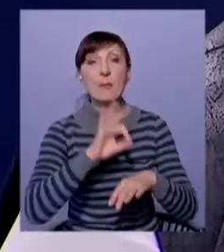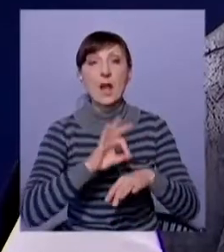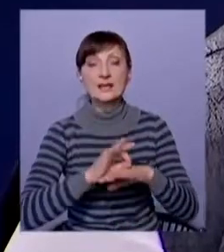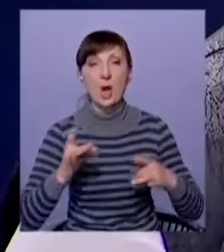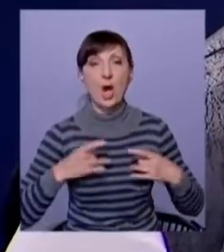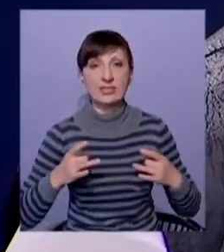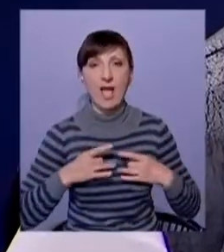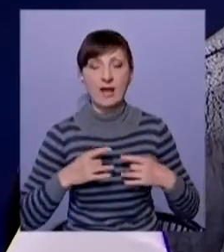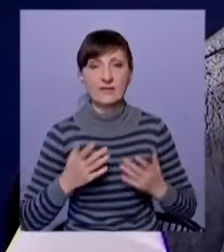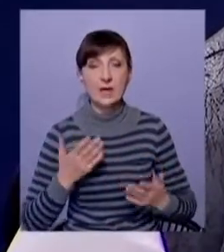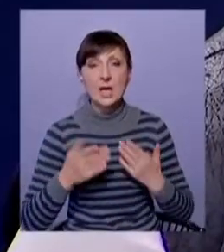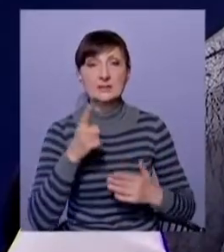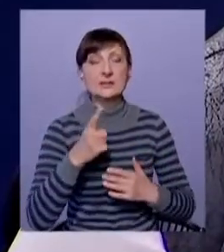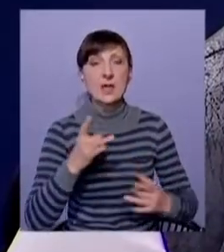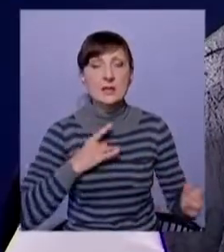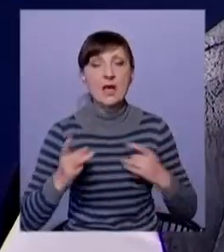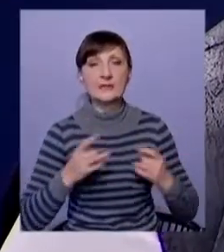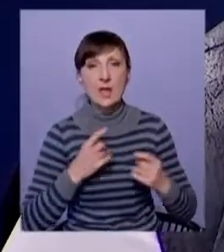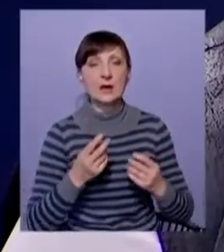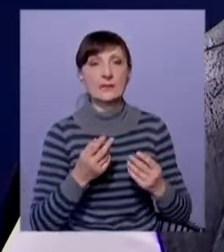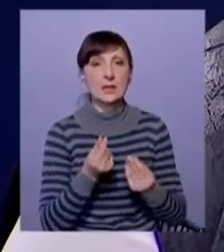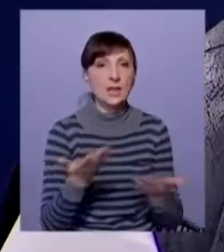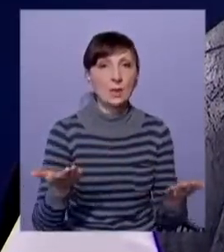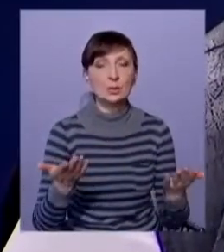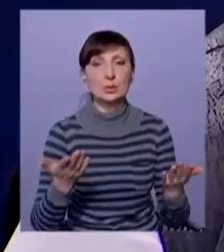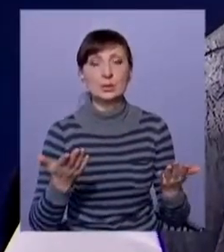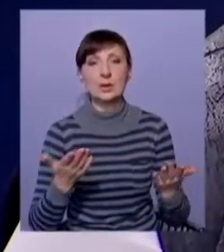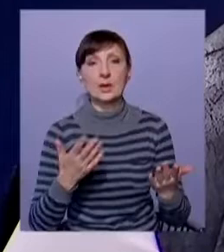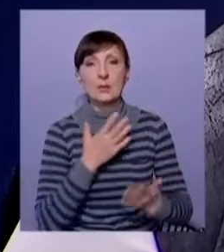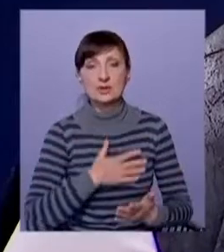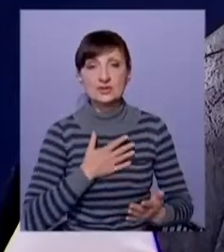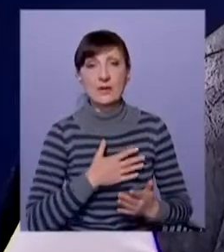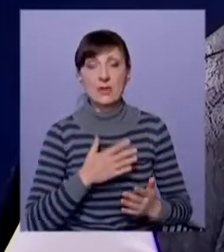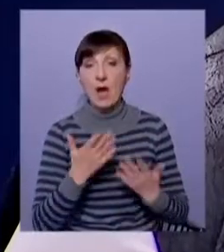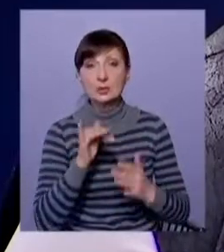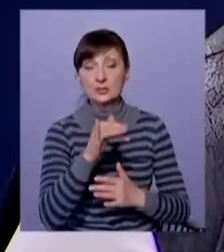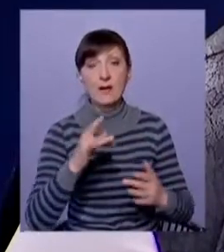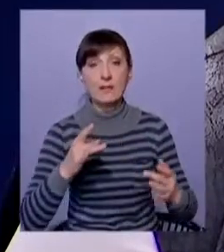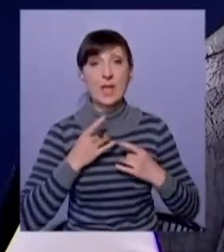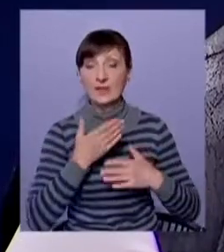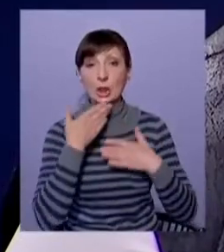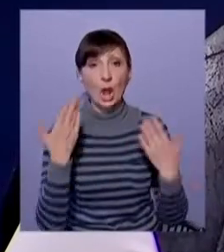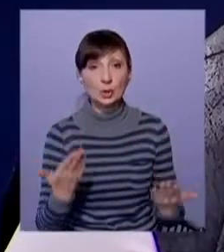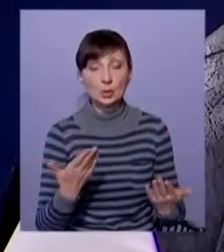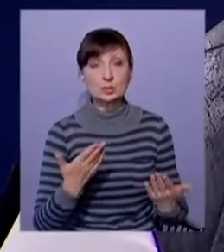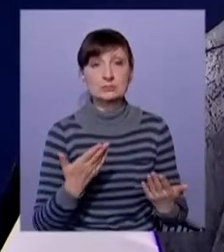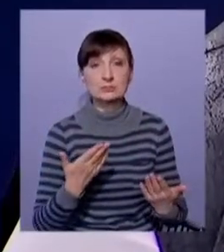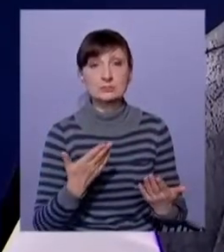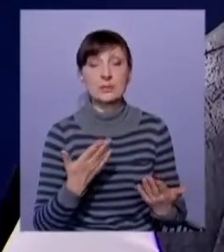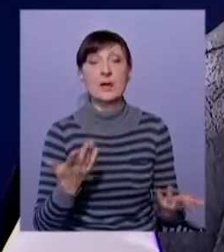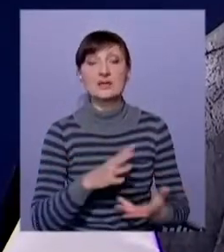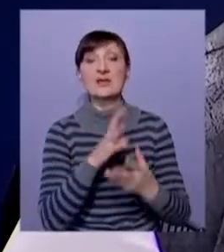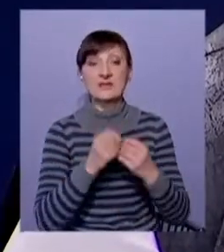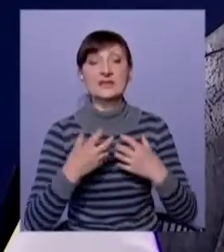нервов. То есть если ты эмоционально согласен, будешь очень, как говорится, стабильный, у тебя будет эмоциональный фон очень высокий,